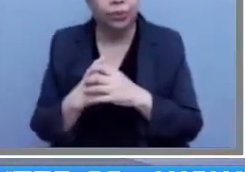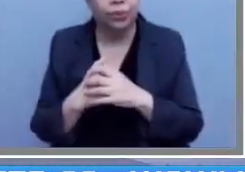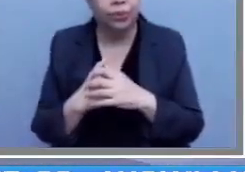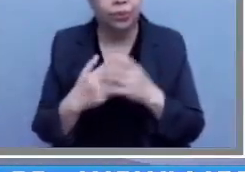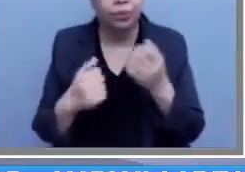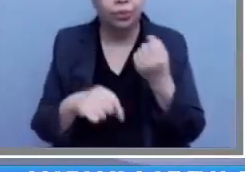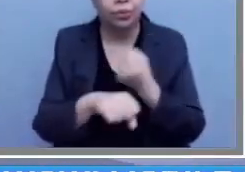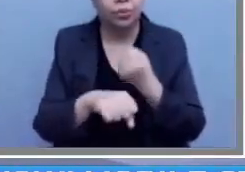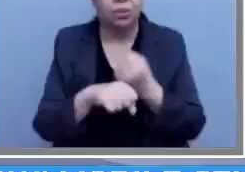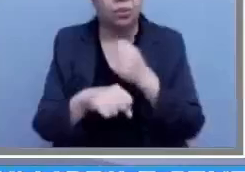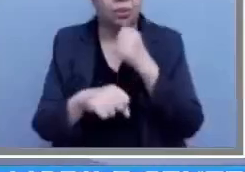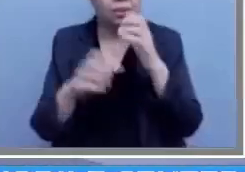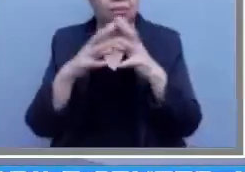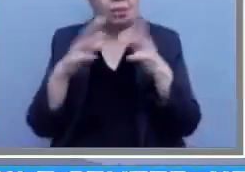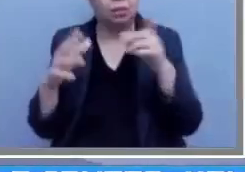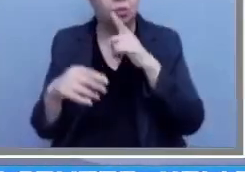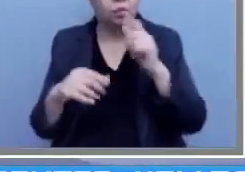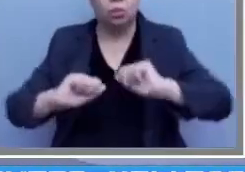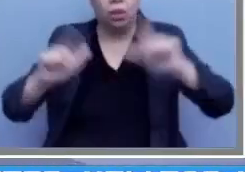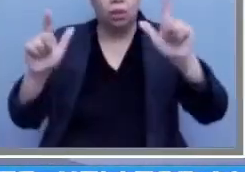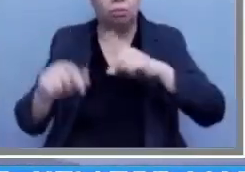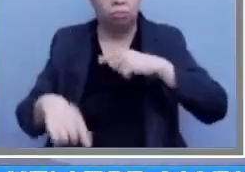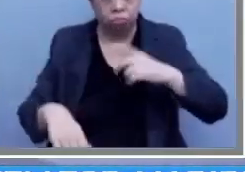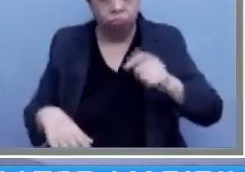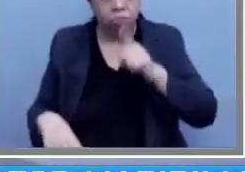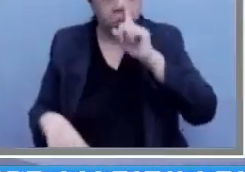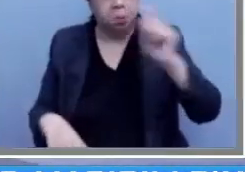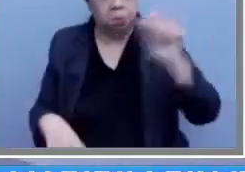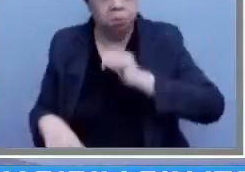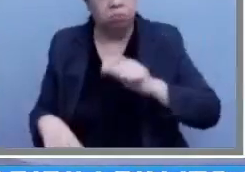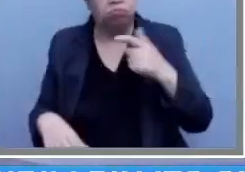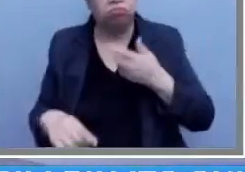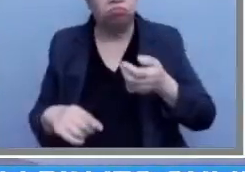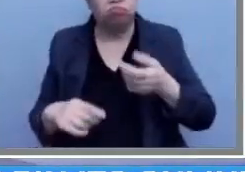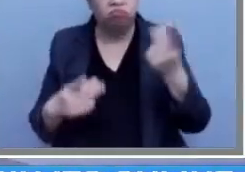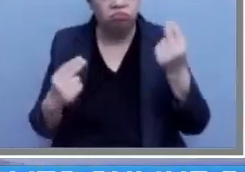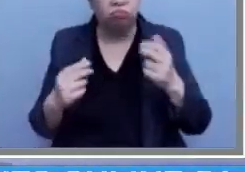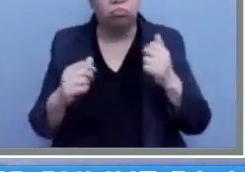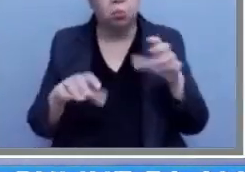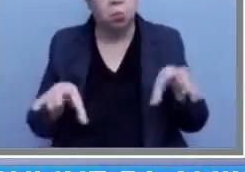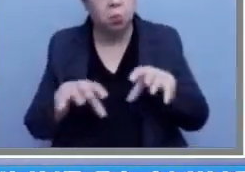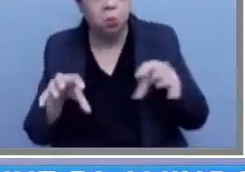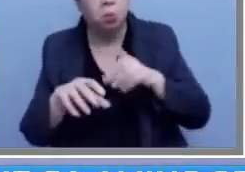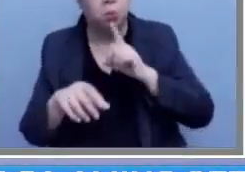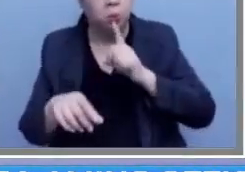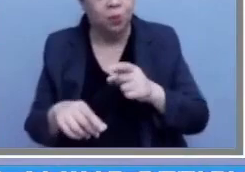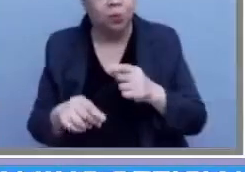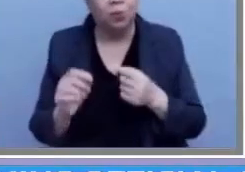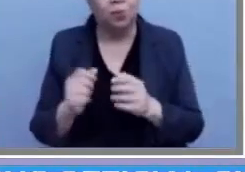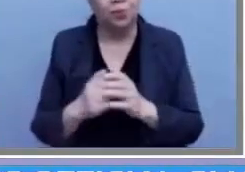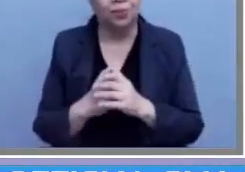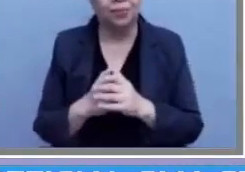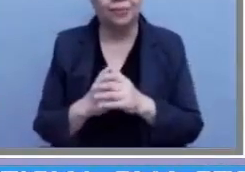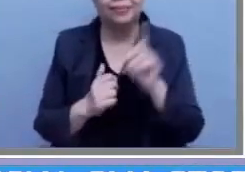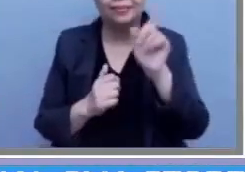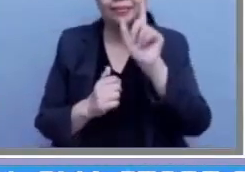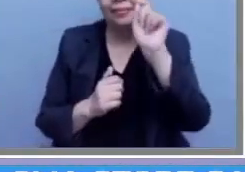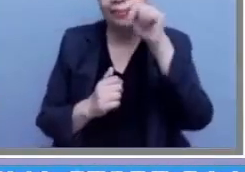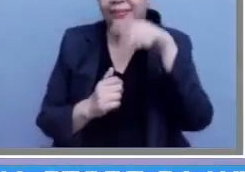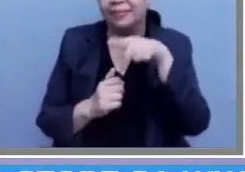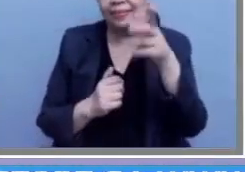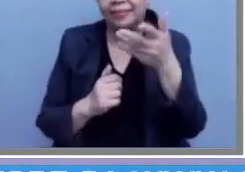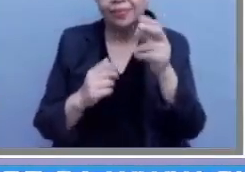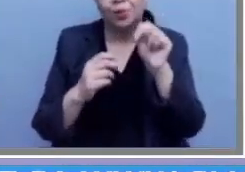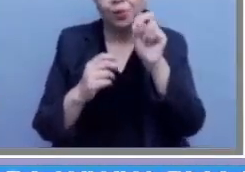kon talagang live tinitira nilang live yung anou ST Balikan ko lang yung yung mga tips kaya ng mga baguhan ngayon di